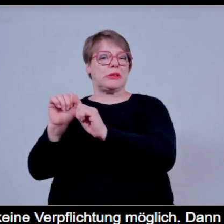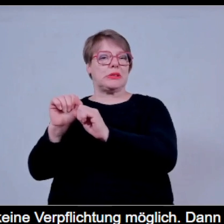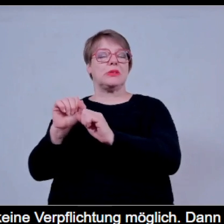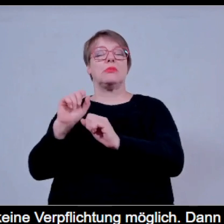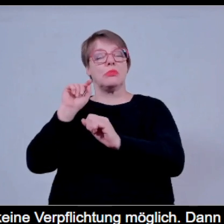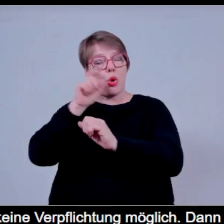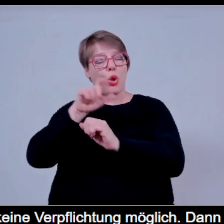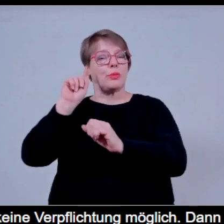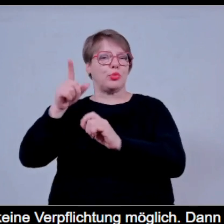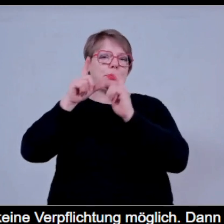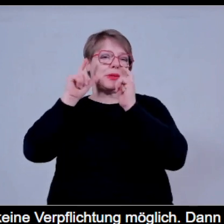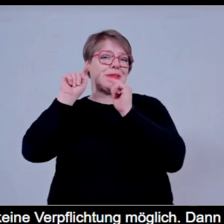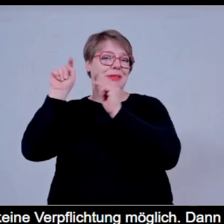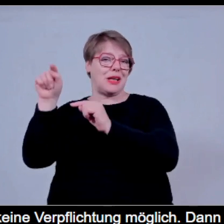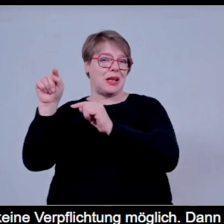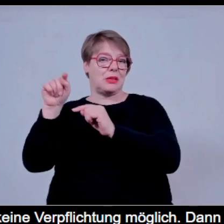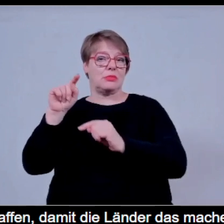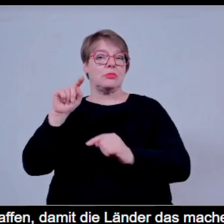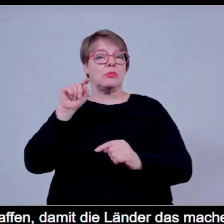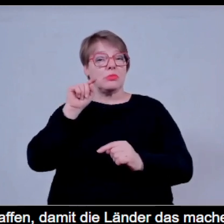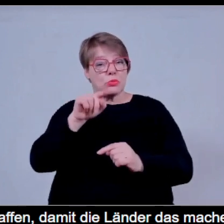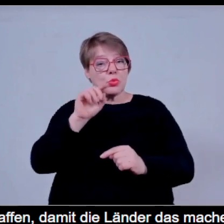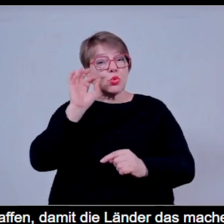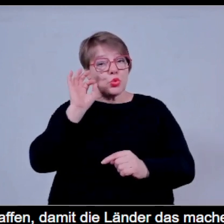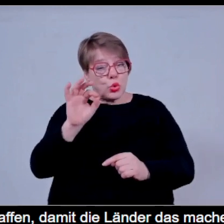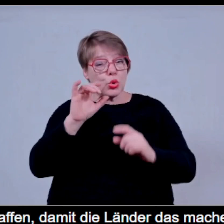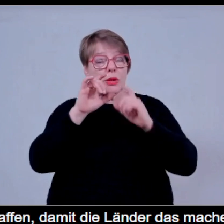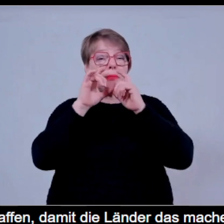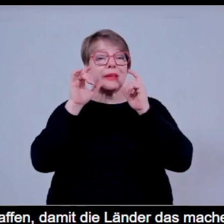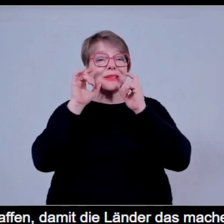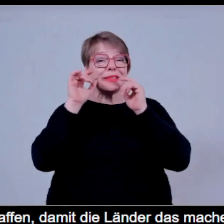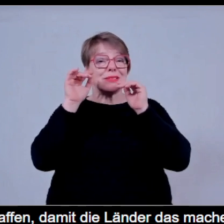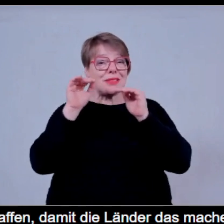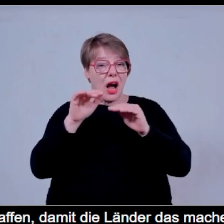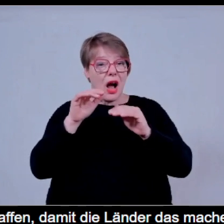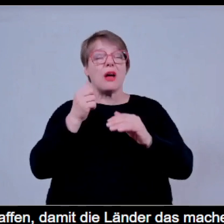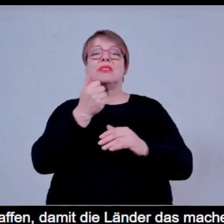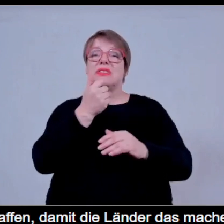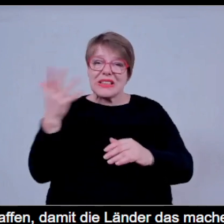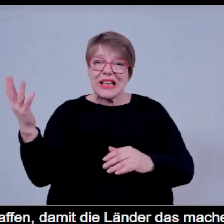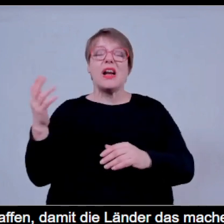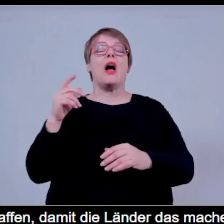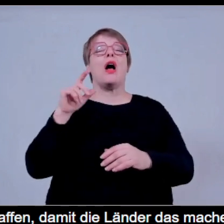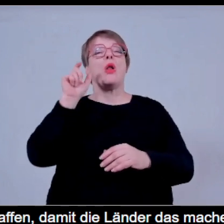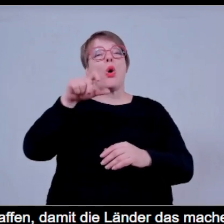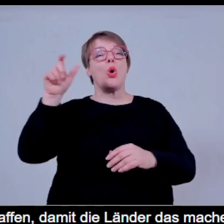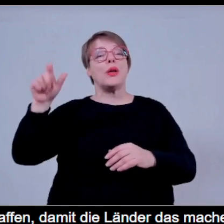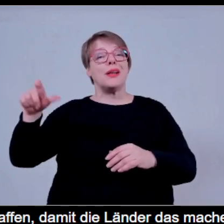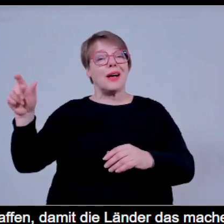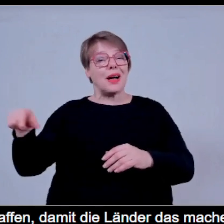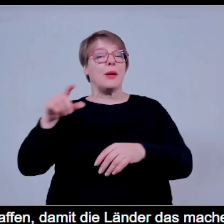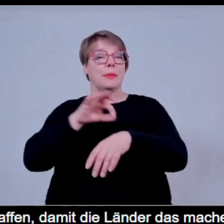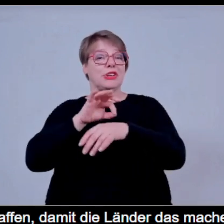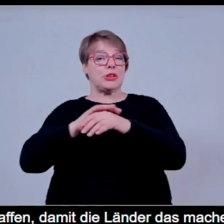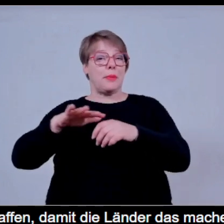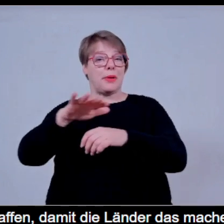natürlich auch tun. Und ich will einen letzten Satz sagen, wir haben ja sonst keine Maskenverpflichtung in Innenräumen. Ich würde auch die Maskenempfehlung weiter